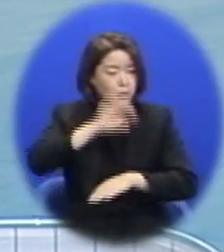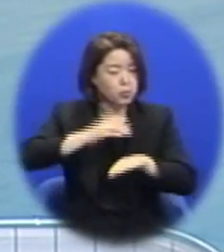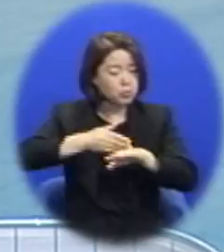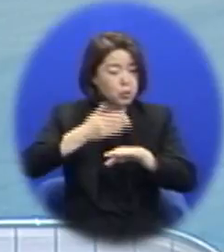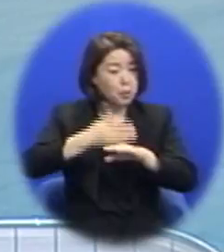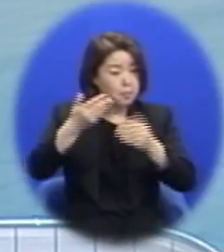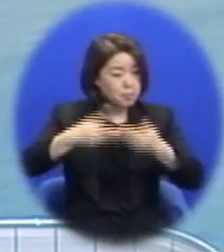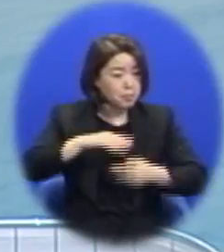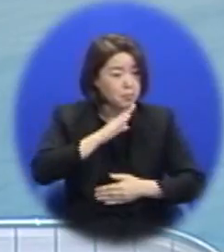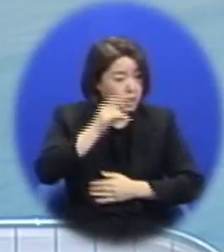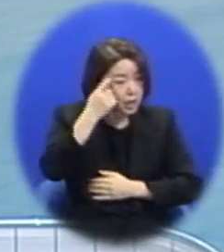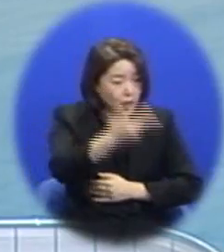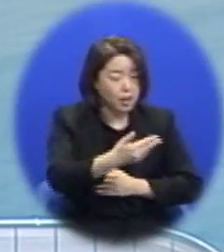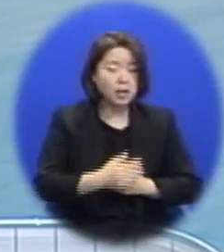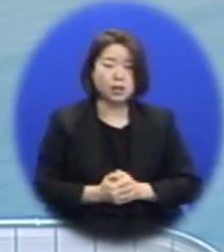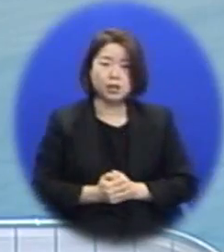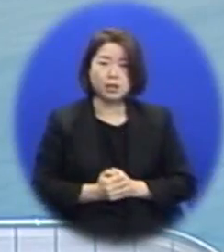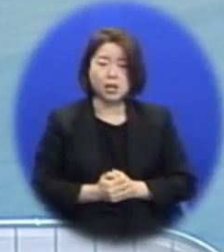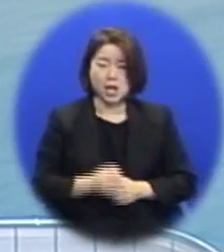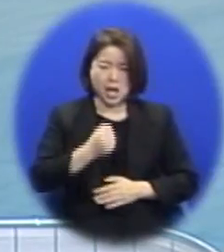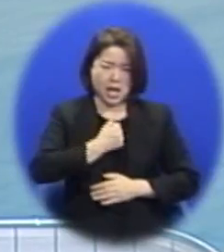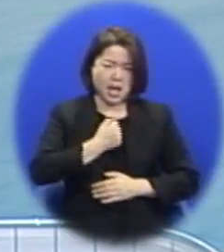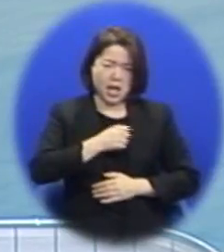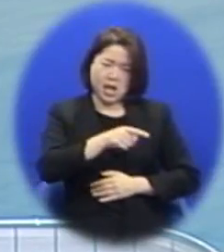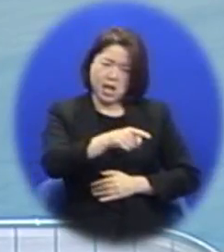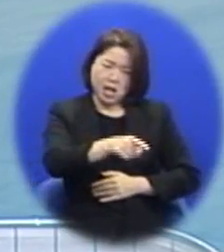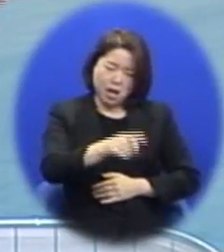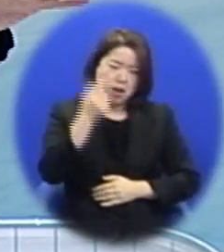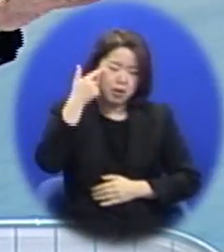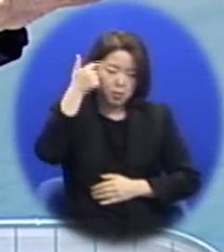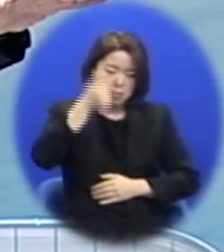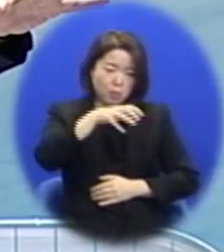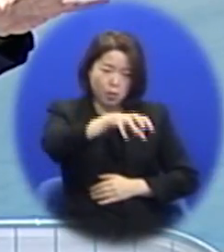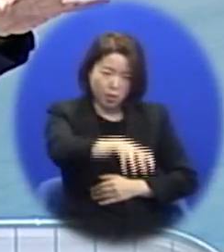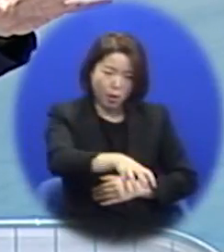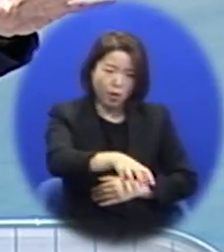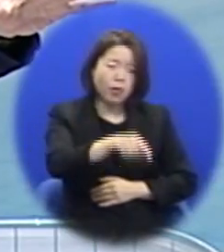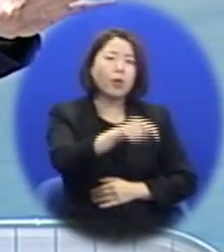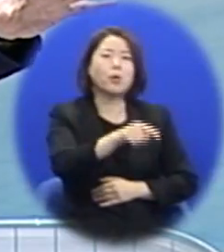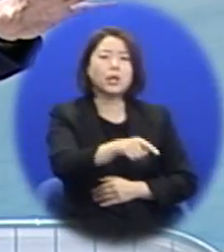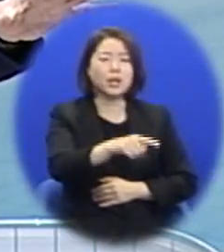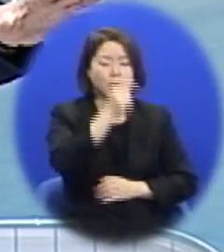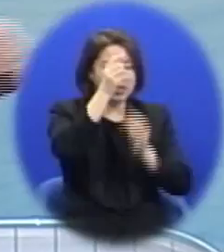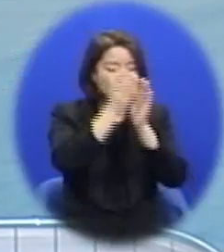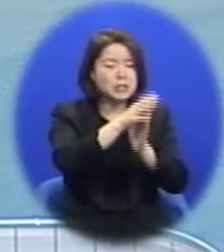아느냐? 답답해 보이는 목회 현장, 거기가 수도원이야.